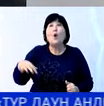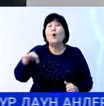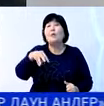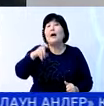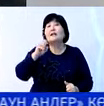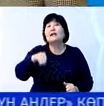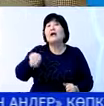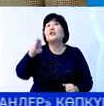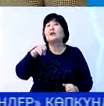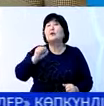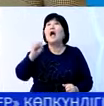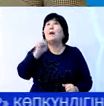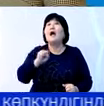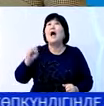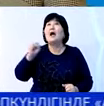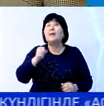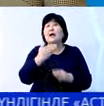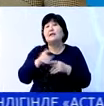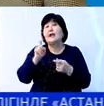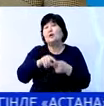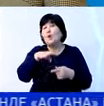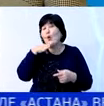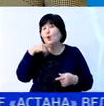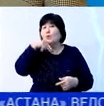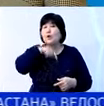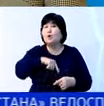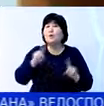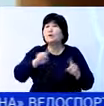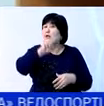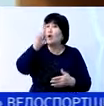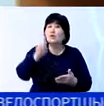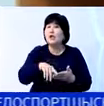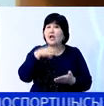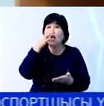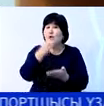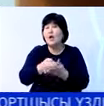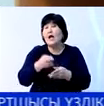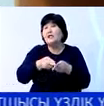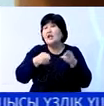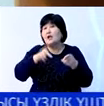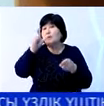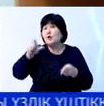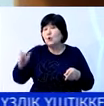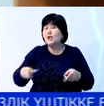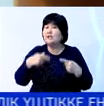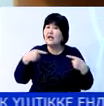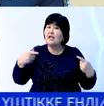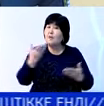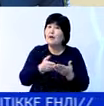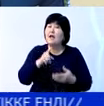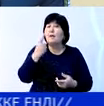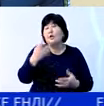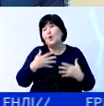мәслихат депутаты Амангелді Арыспаев салаға қатысты көпшілік өкейіндегі сұрақтарға жауап берді. Теміржолшылар түрлі мәселелермен келген.